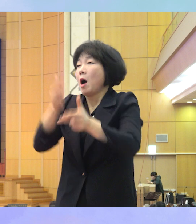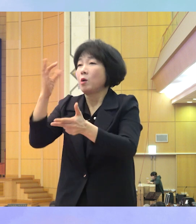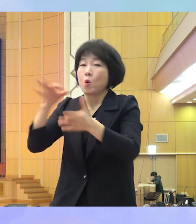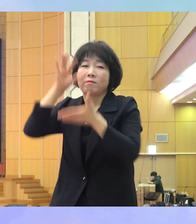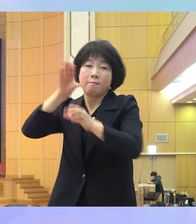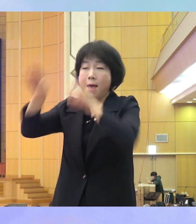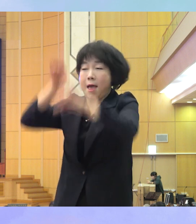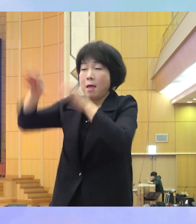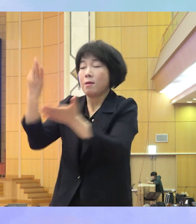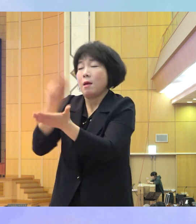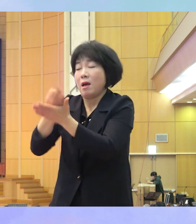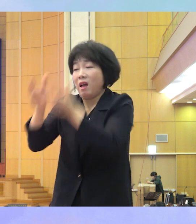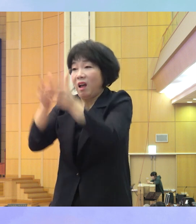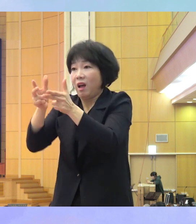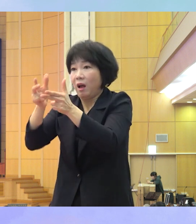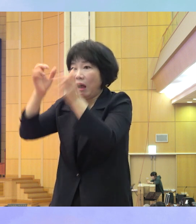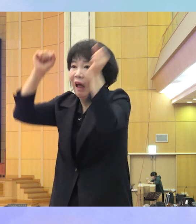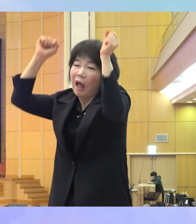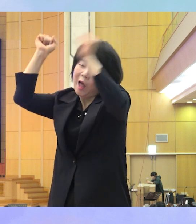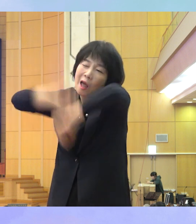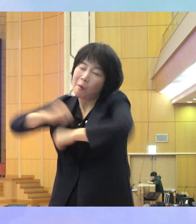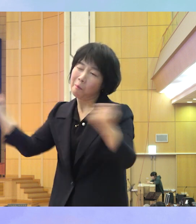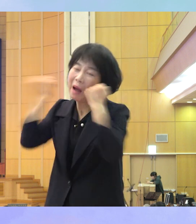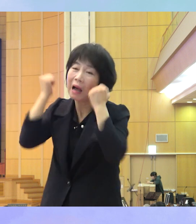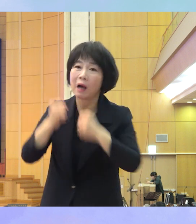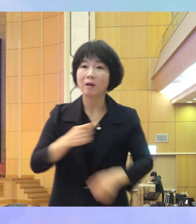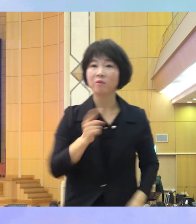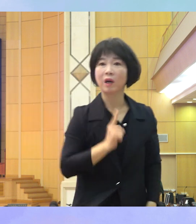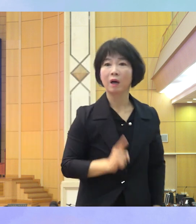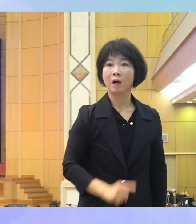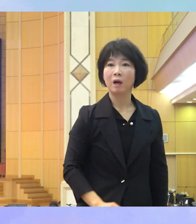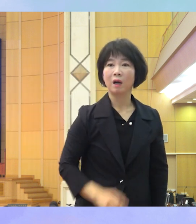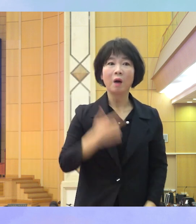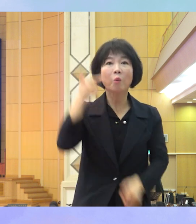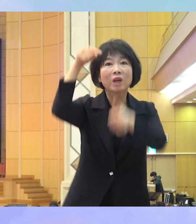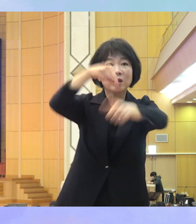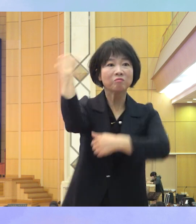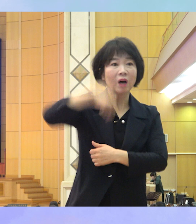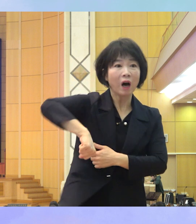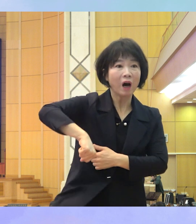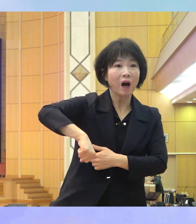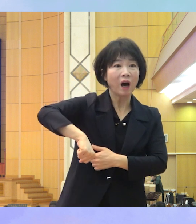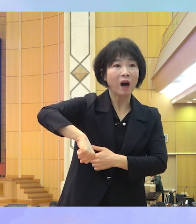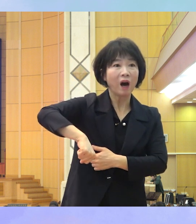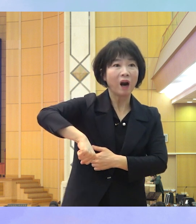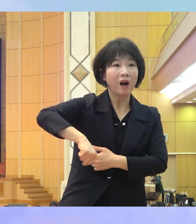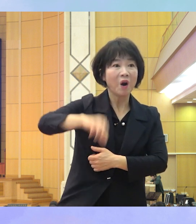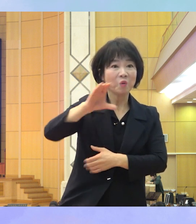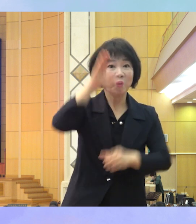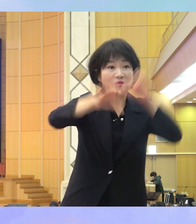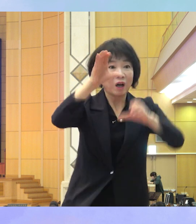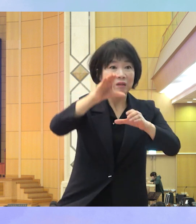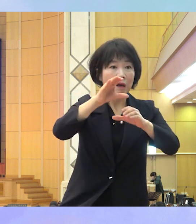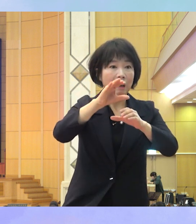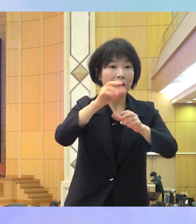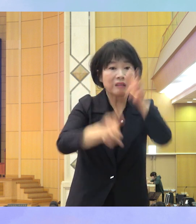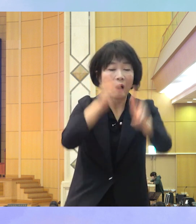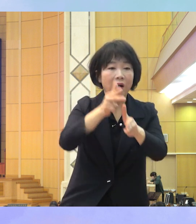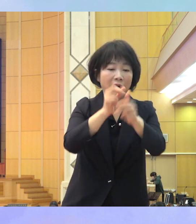망해버렸잖아요. 여러분, 때가 있는 거라니까. 때도 분별 못하면서 무조건 아무 때나 막 하는 거